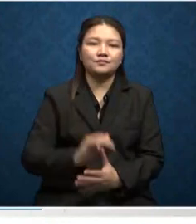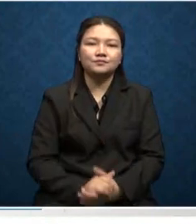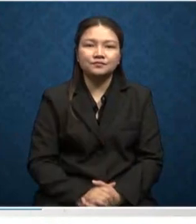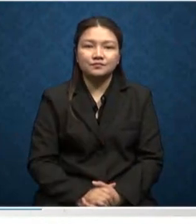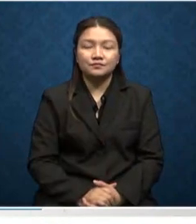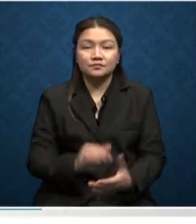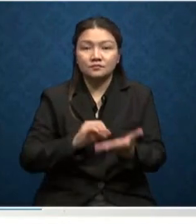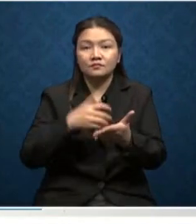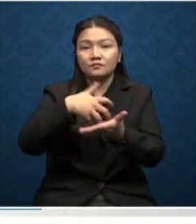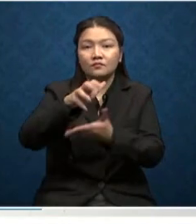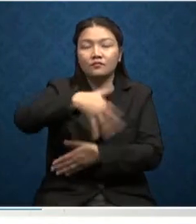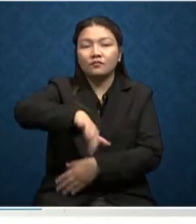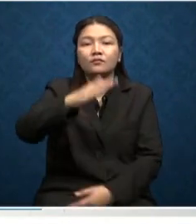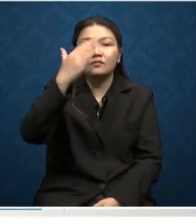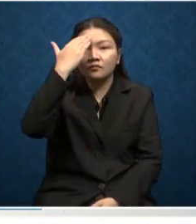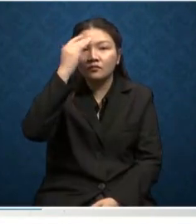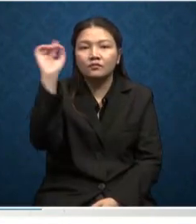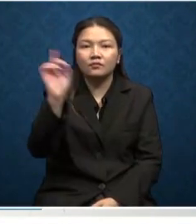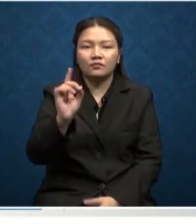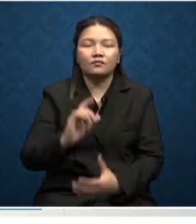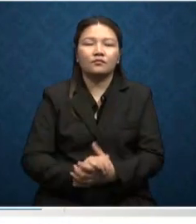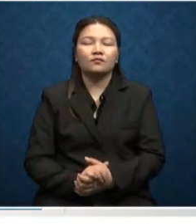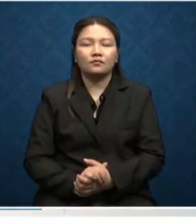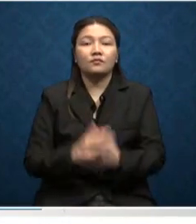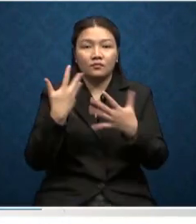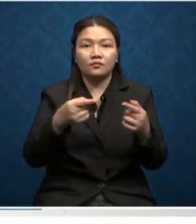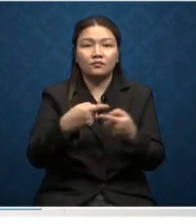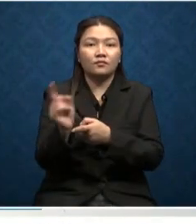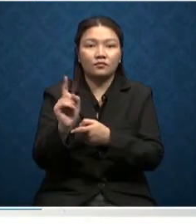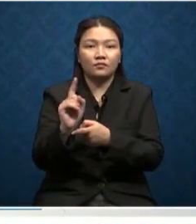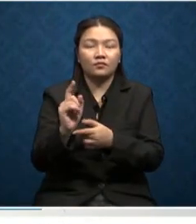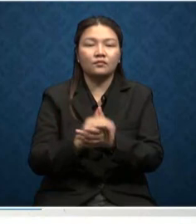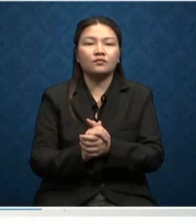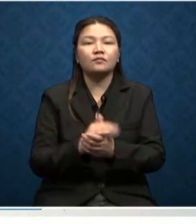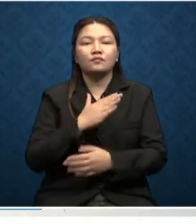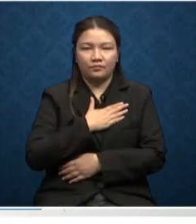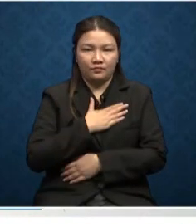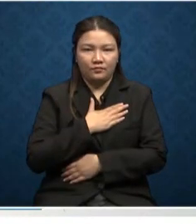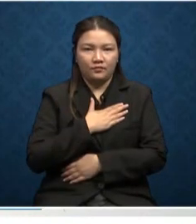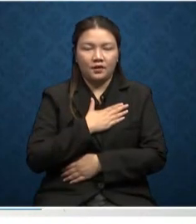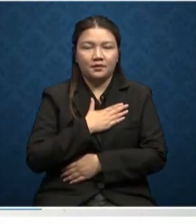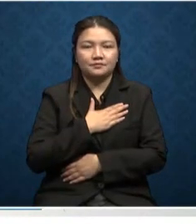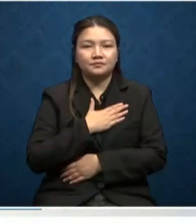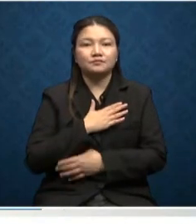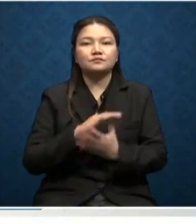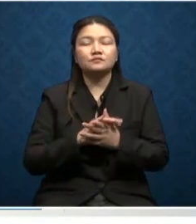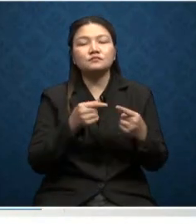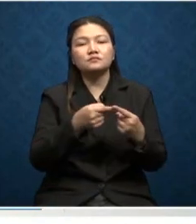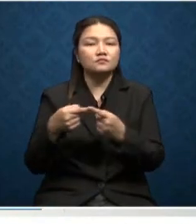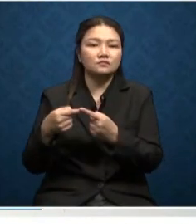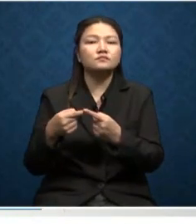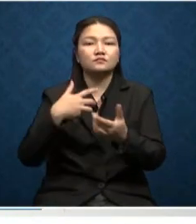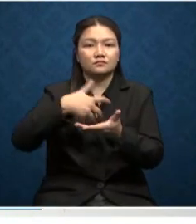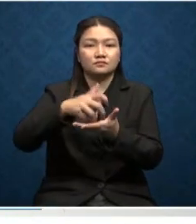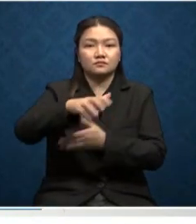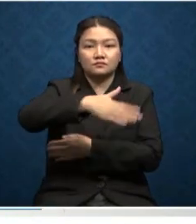จึงกราบเรียนมาเพื่อทราบและต่อไปกับผมขออนุญาตต่อที่ประชุ